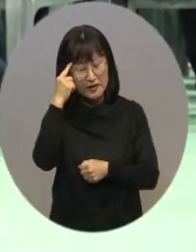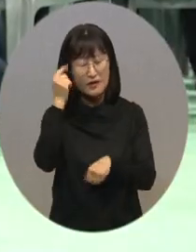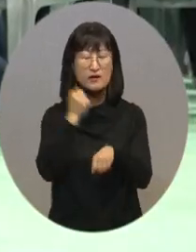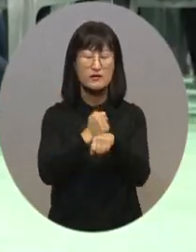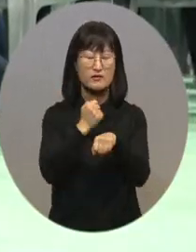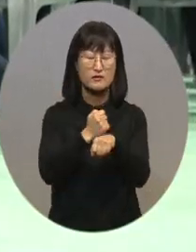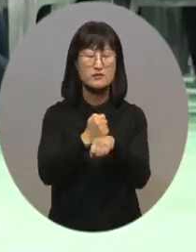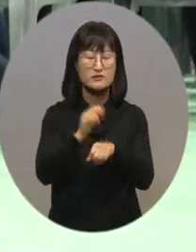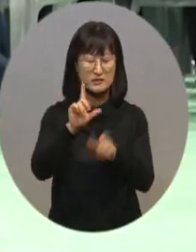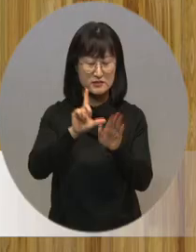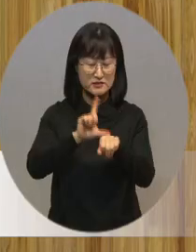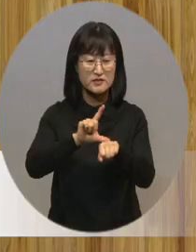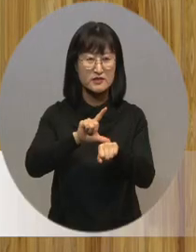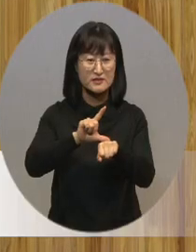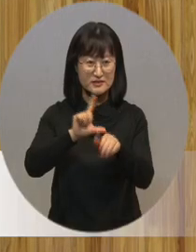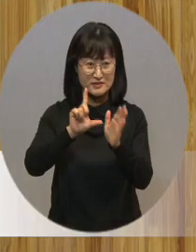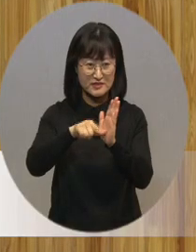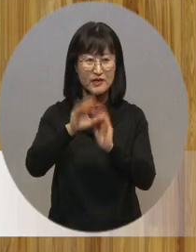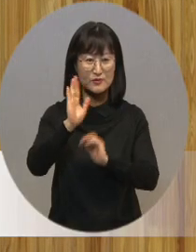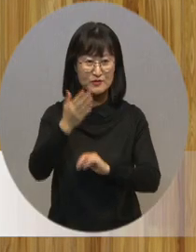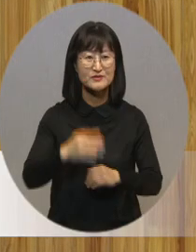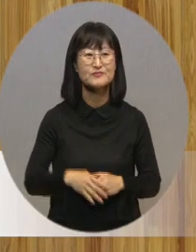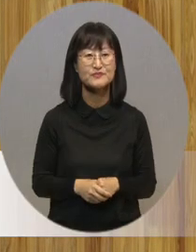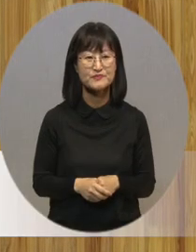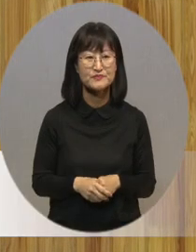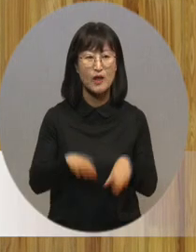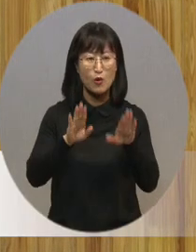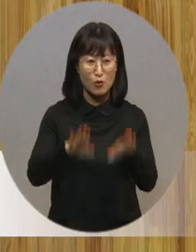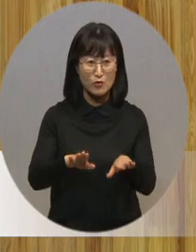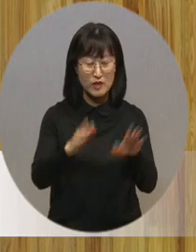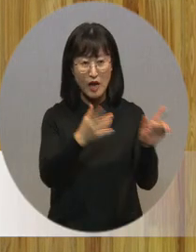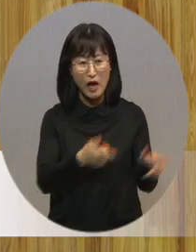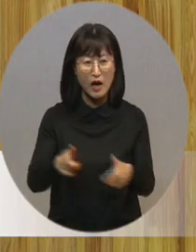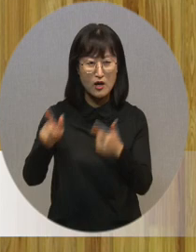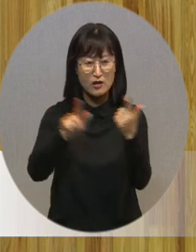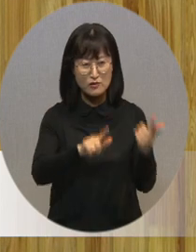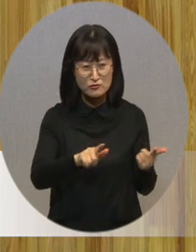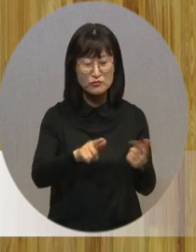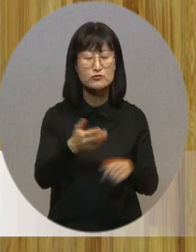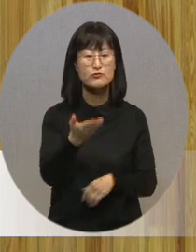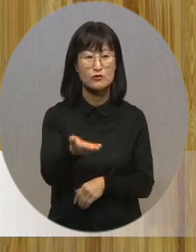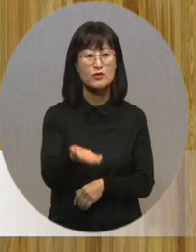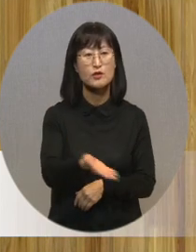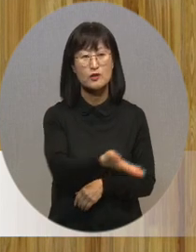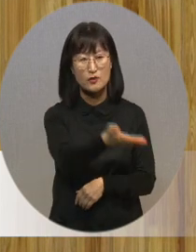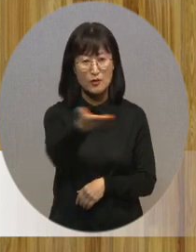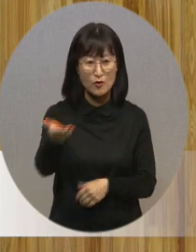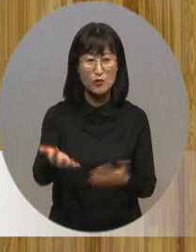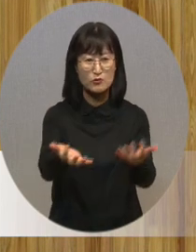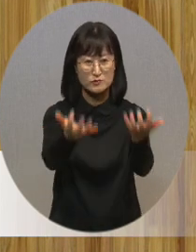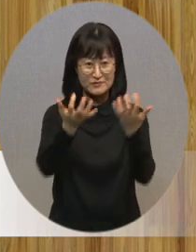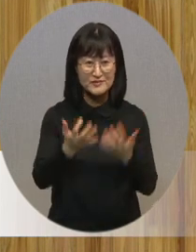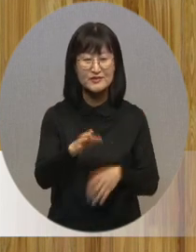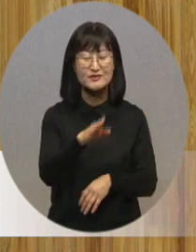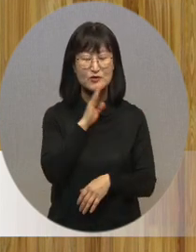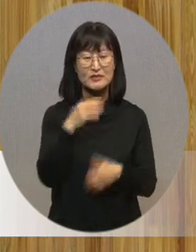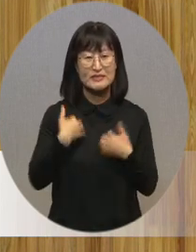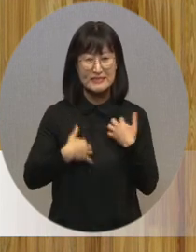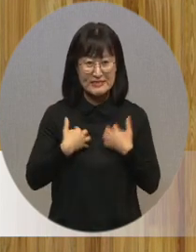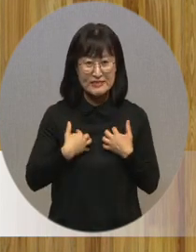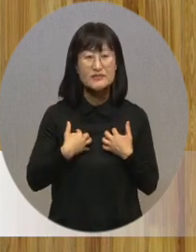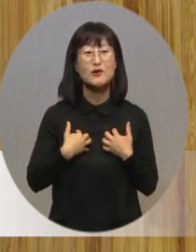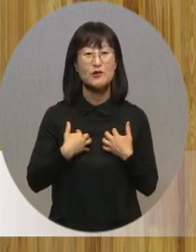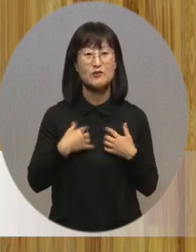되었습니다. 또 오늘 하루 여기 계신 많은 분들 정말 즐겁고 유쾌한